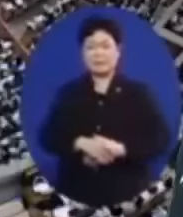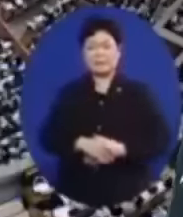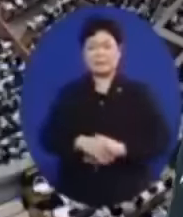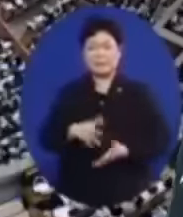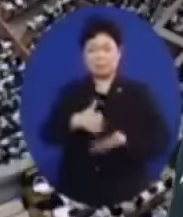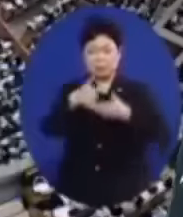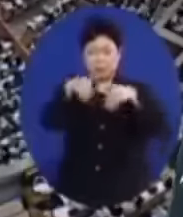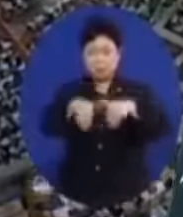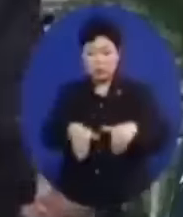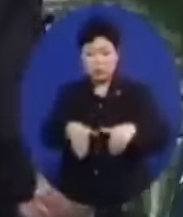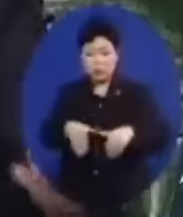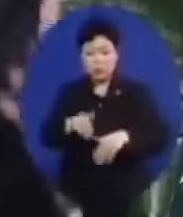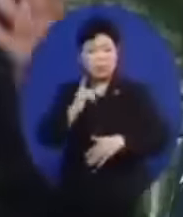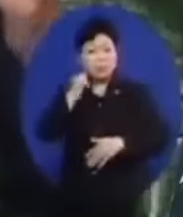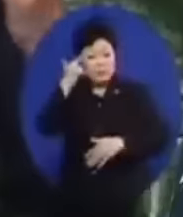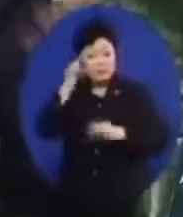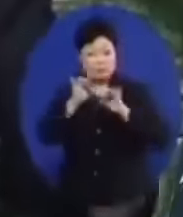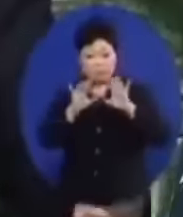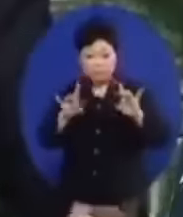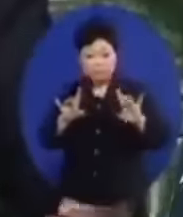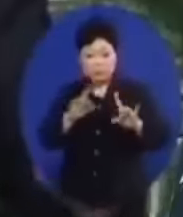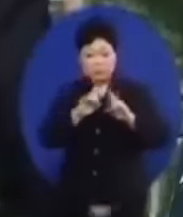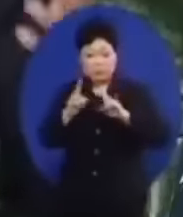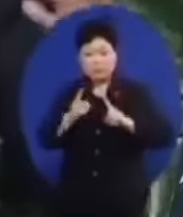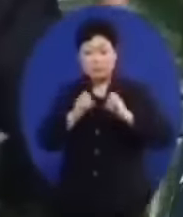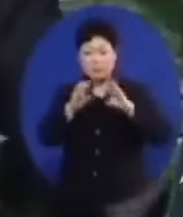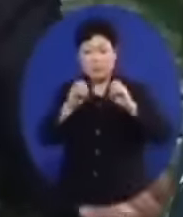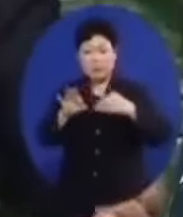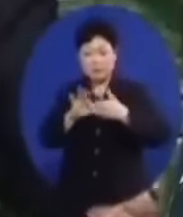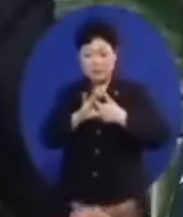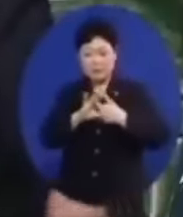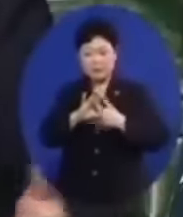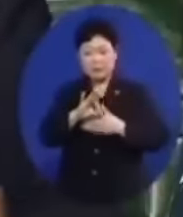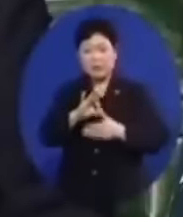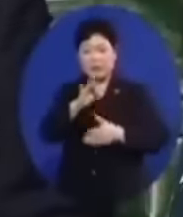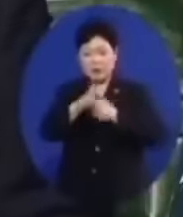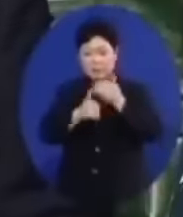주의 종들이 말씀을 전하면 주의 종들은 하나님의 말씀을